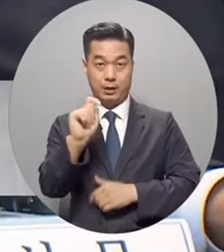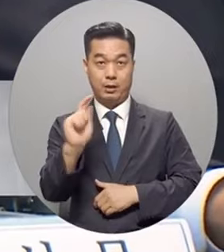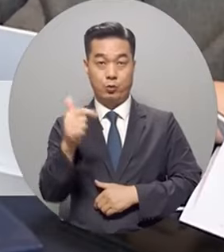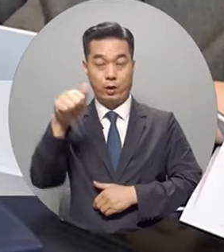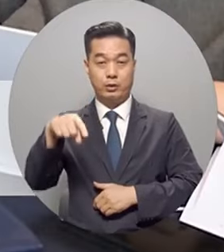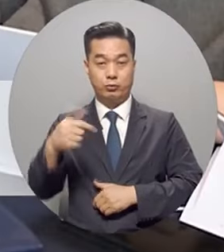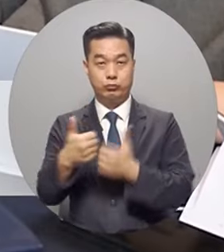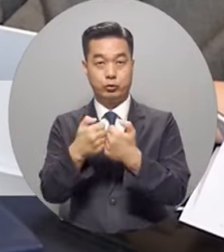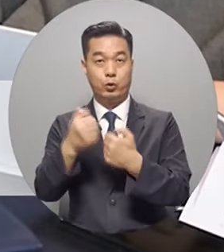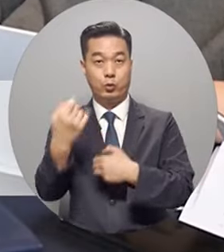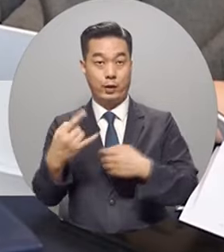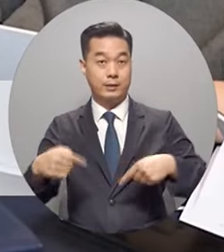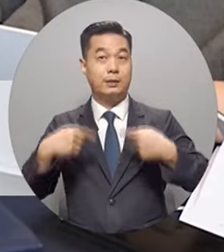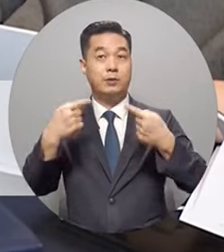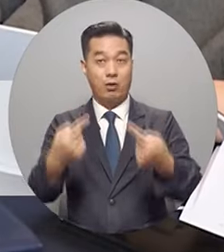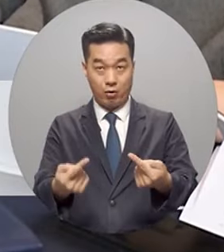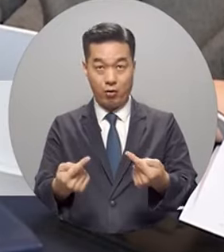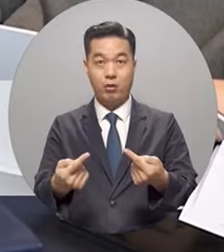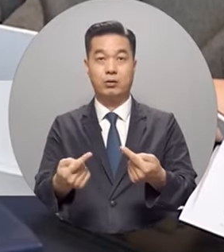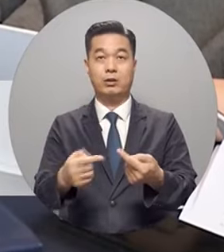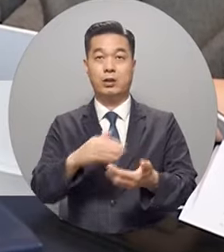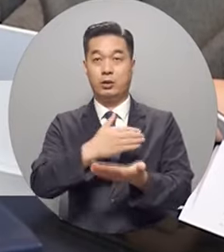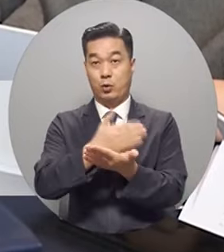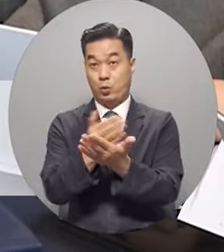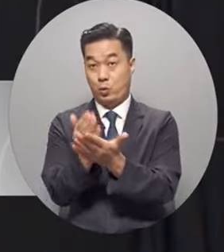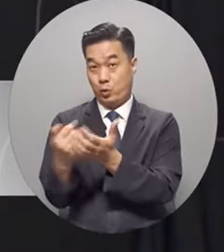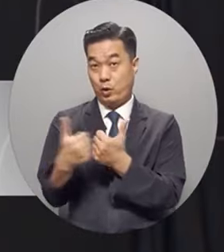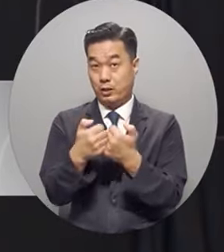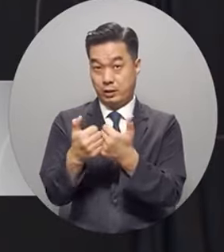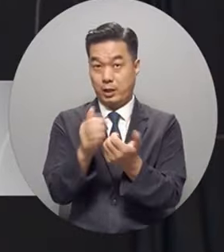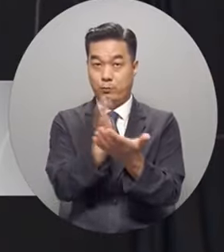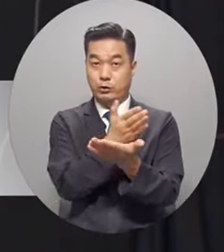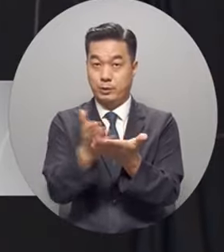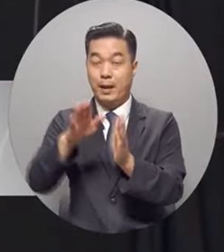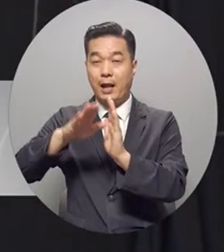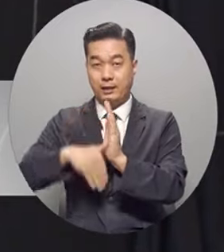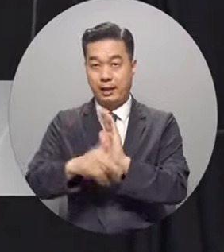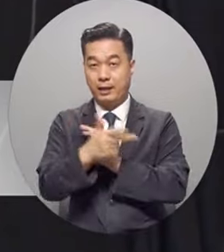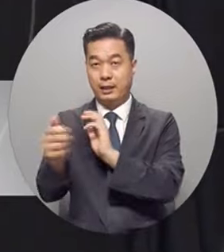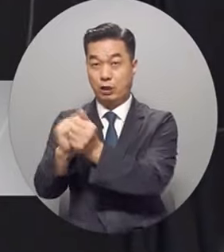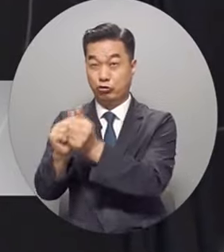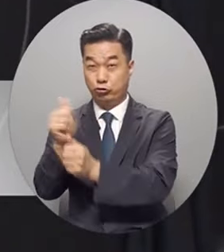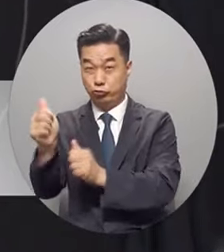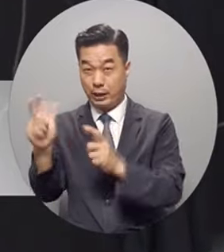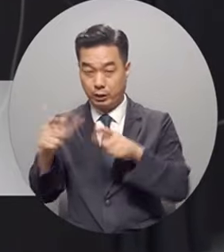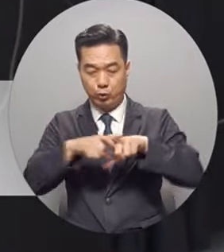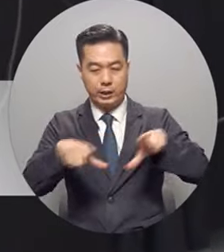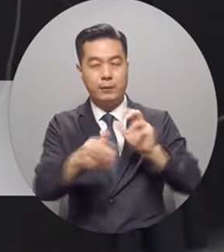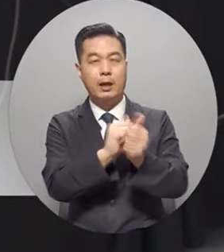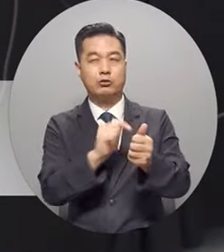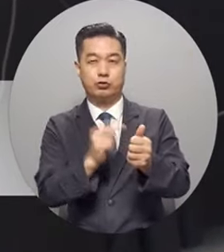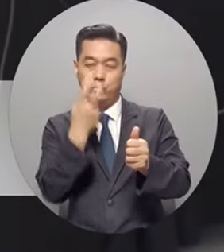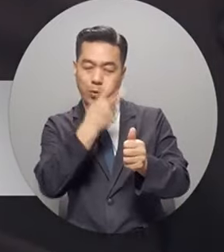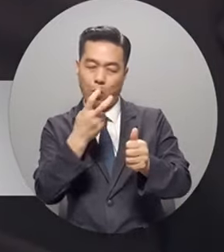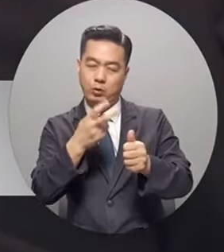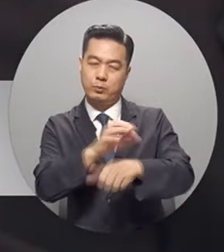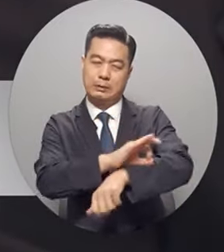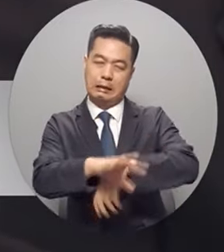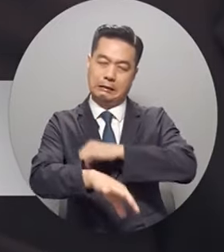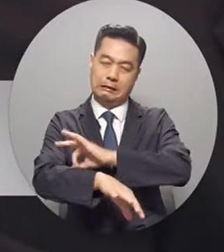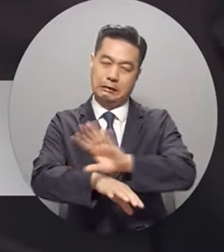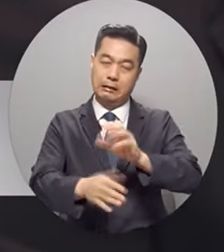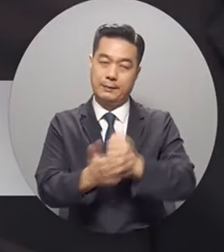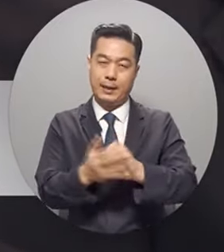기업이 합병, 물적 분할을 할 때 대주주가 아닌 일반 주주 보호에 소홀했다고 지적된 사례들이 있다면서 이를